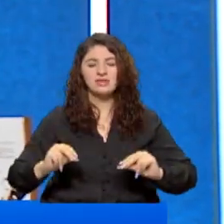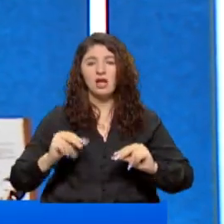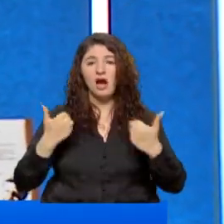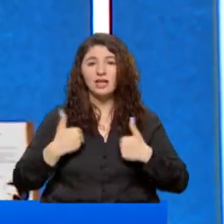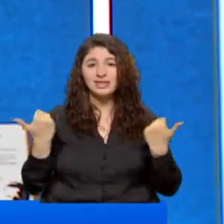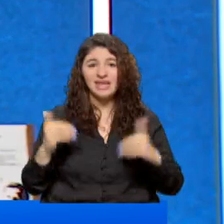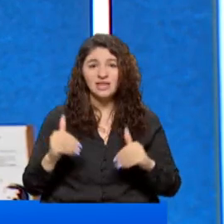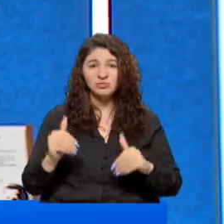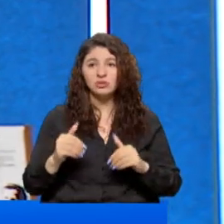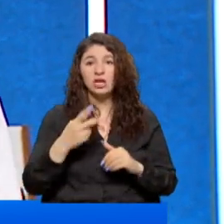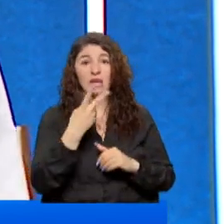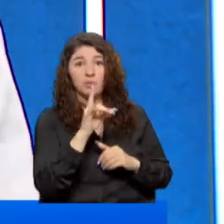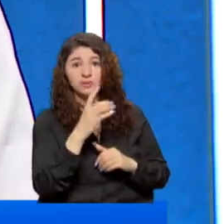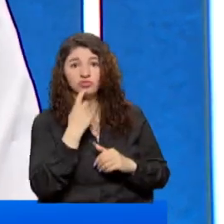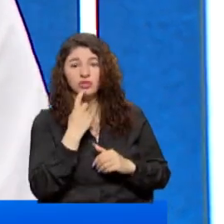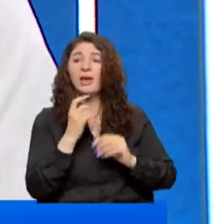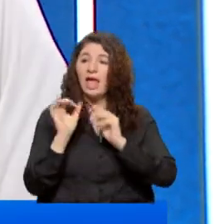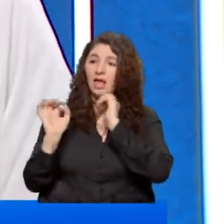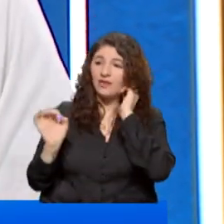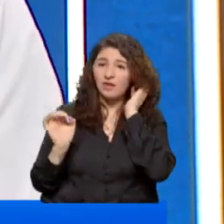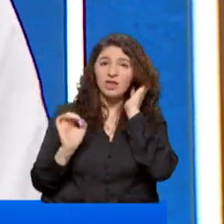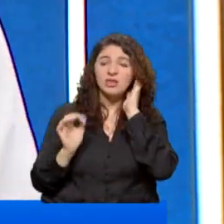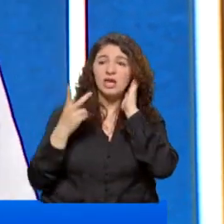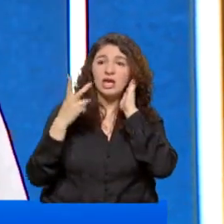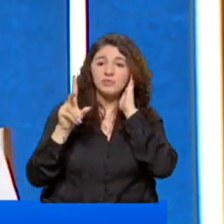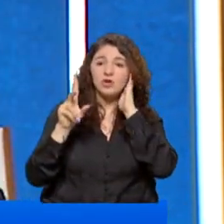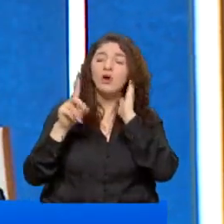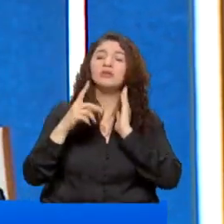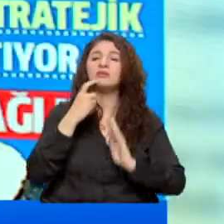yetebilir hale gelmişti ki 1015 tane Evet 2018'de